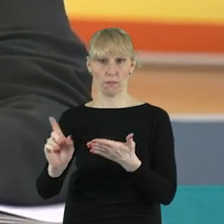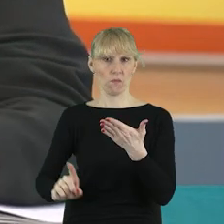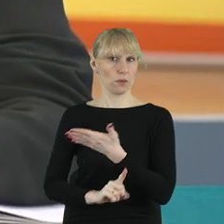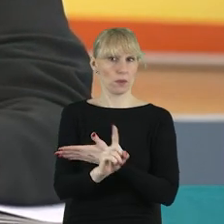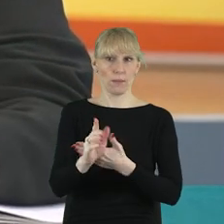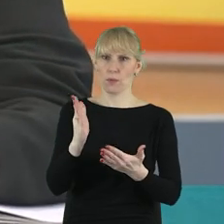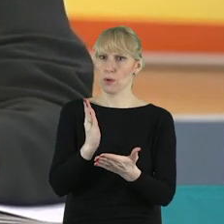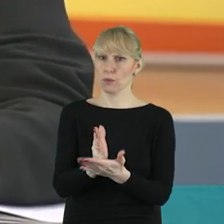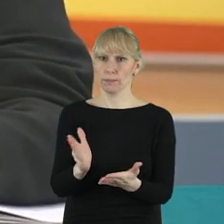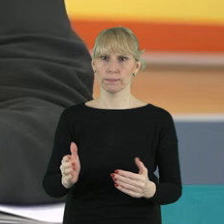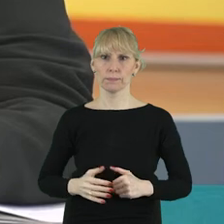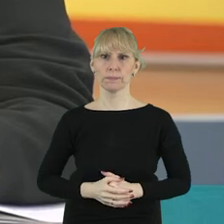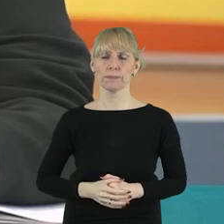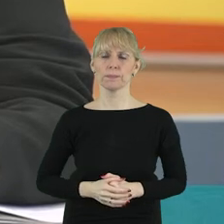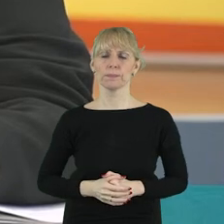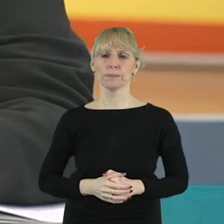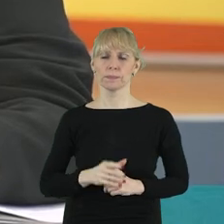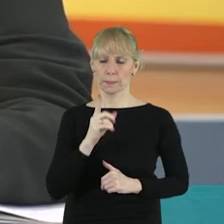panie radny.